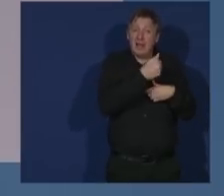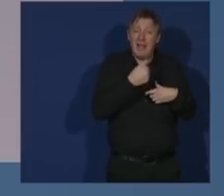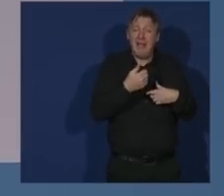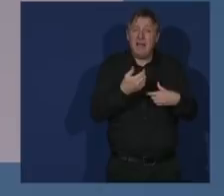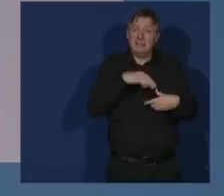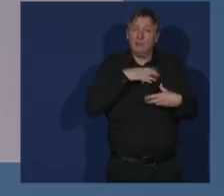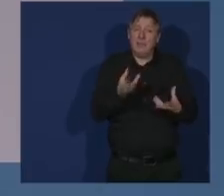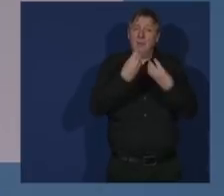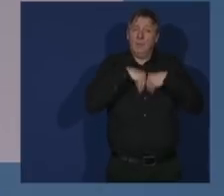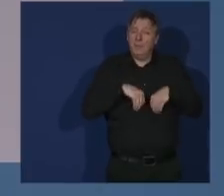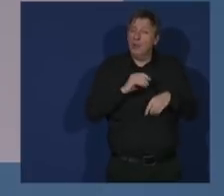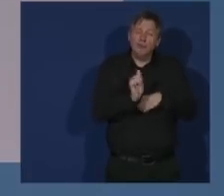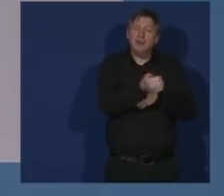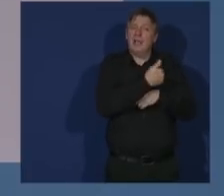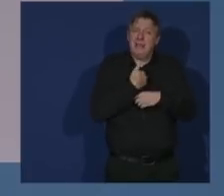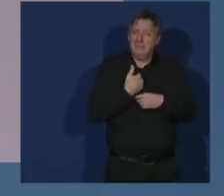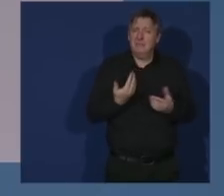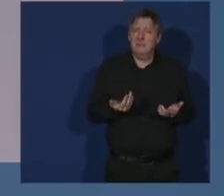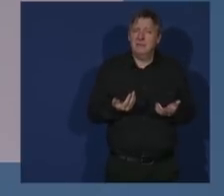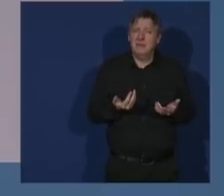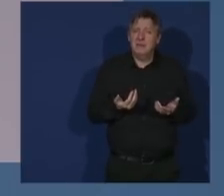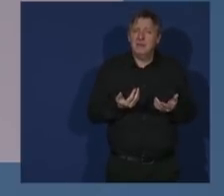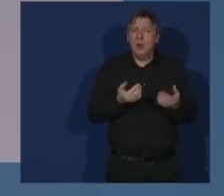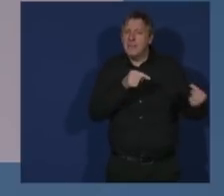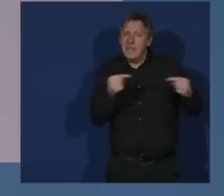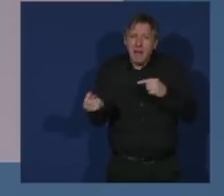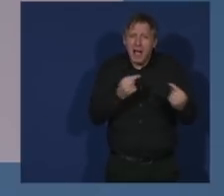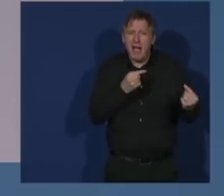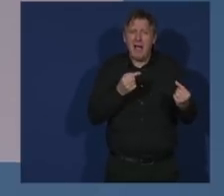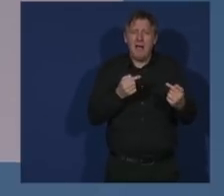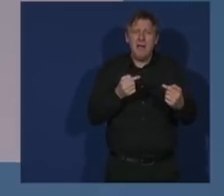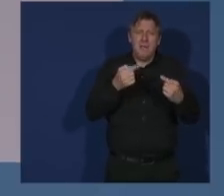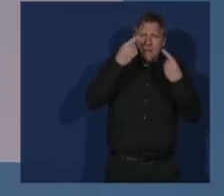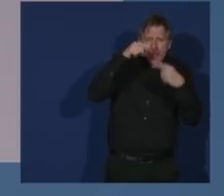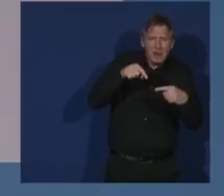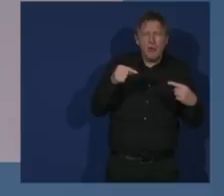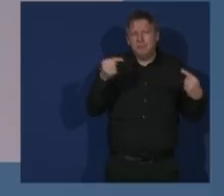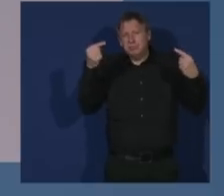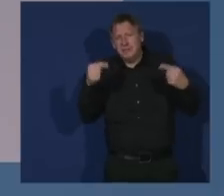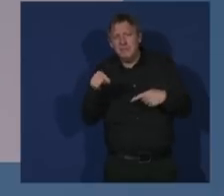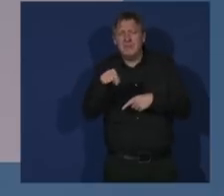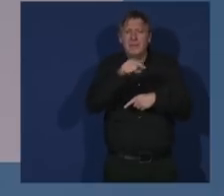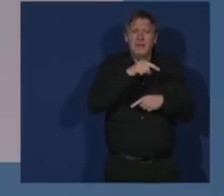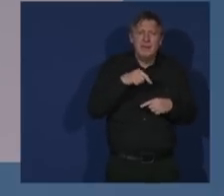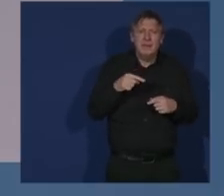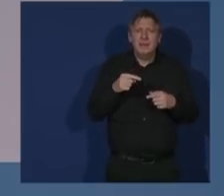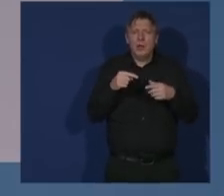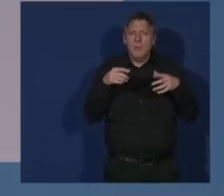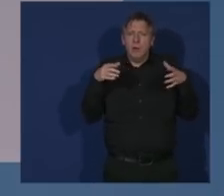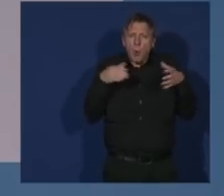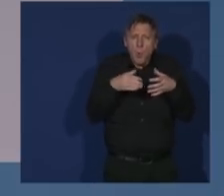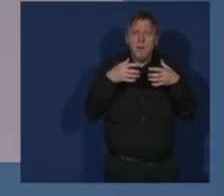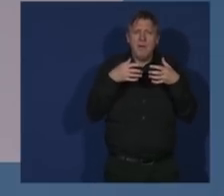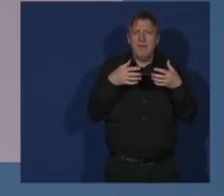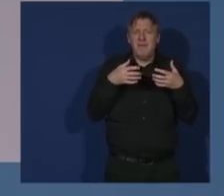chaque débat, à chaque polémique, c'est le même feu roulant de questions que nous vivons auprès de notre famille, de